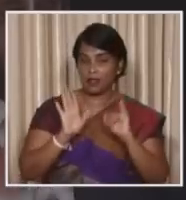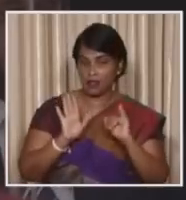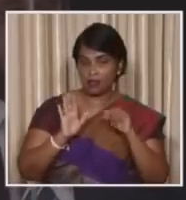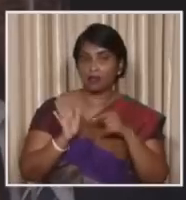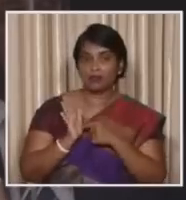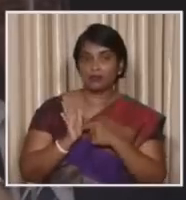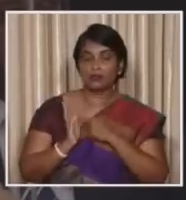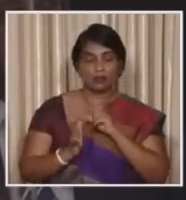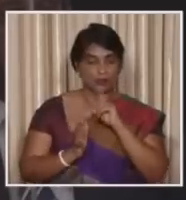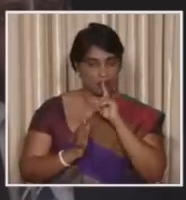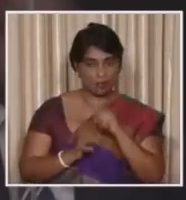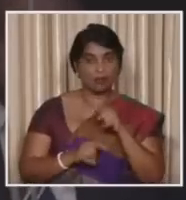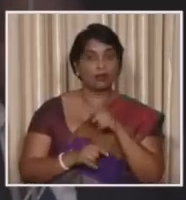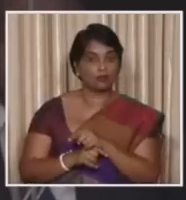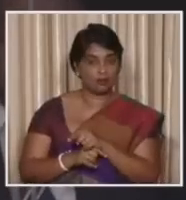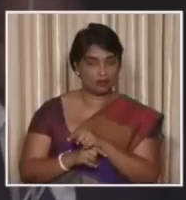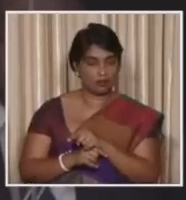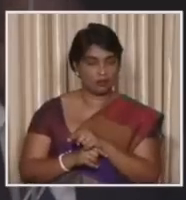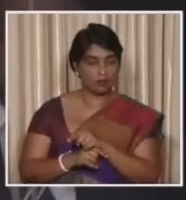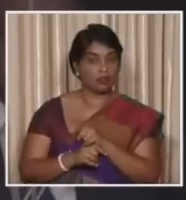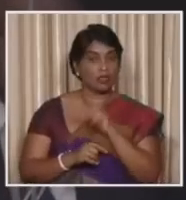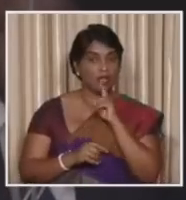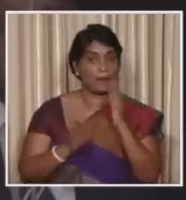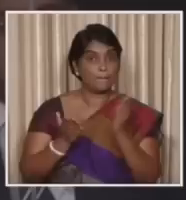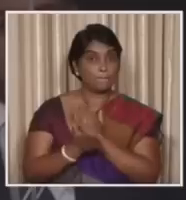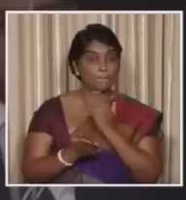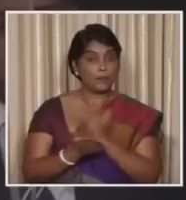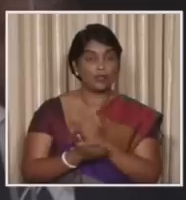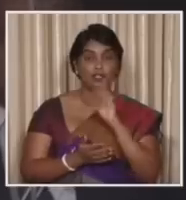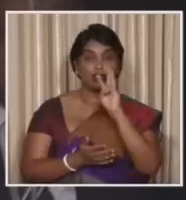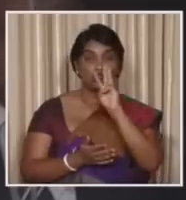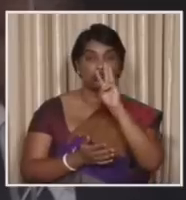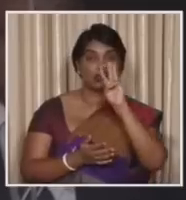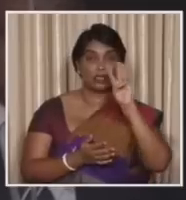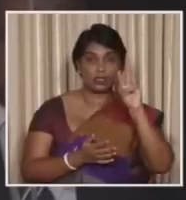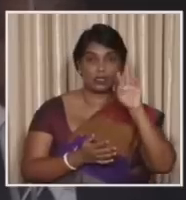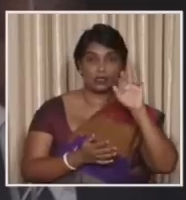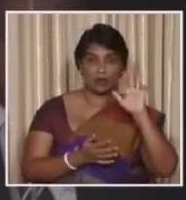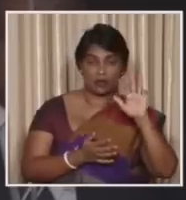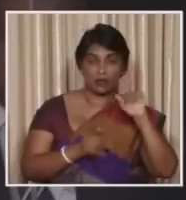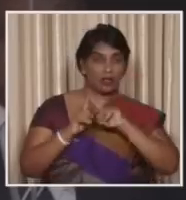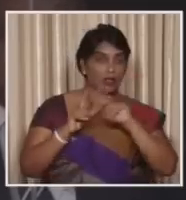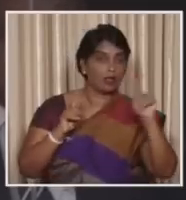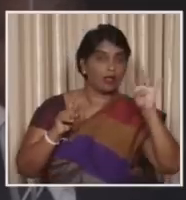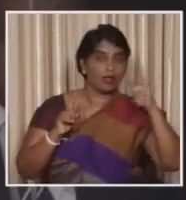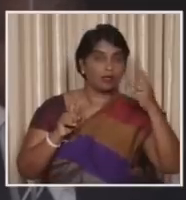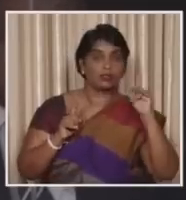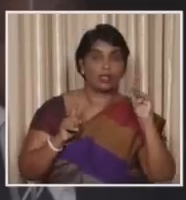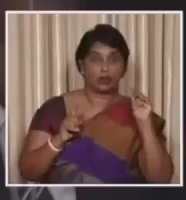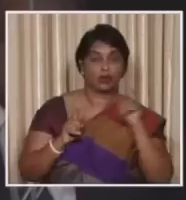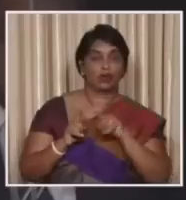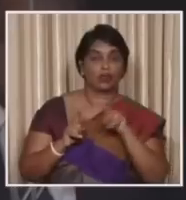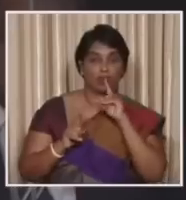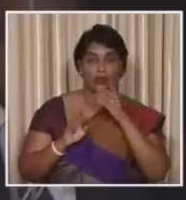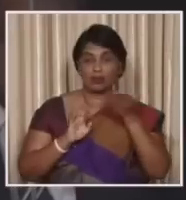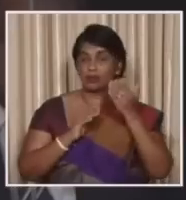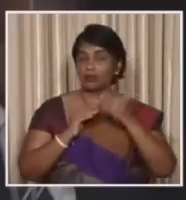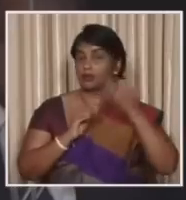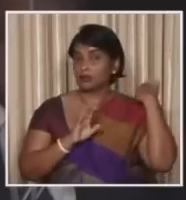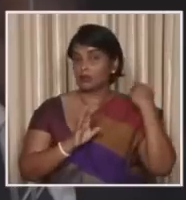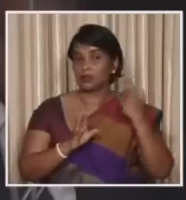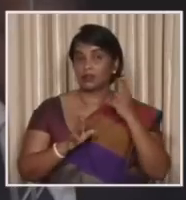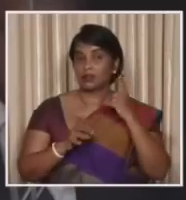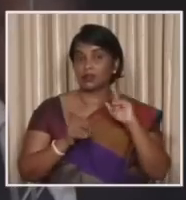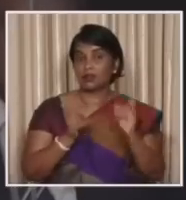මේක ගැන මම කතා කරා. මේකේ තියෙනවා පිටු 339 ඉඳලා 411 වෙනකන් තියෙනවා පහුගිය ඊළාම්